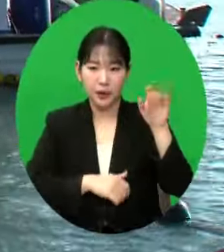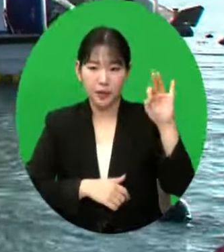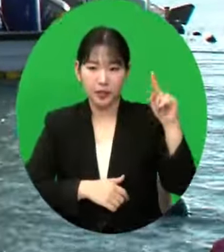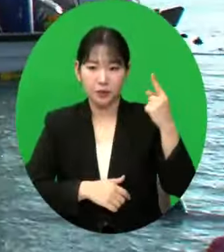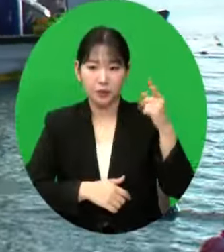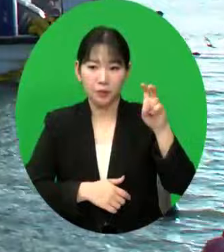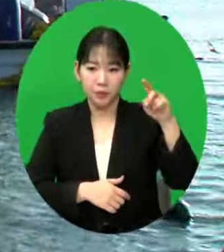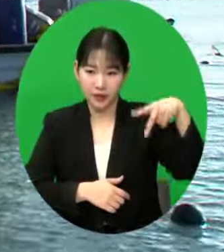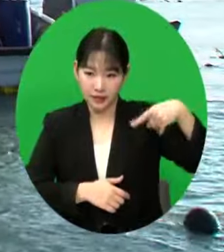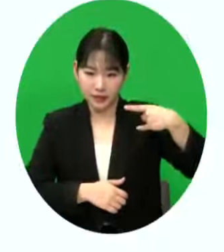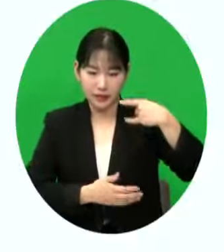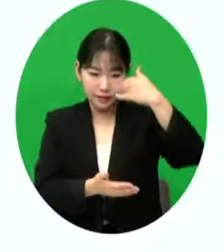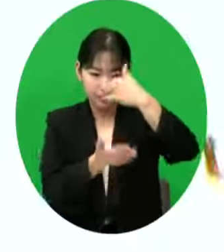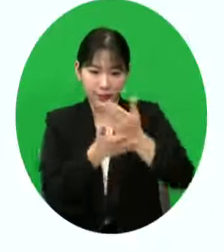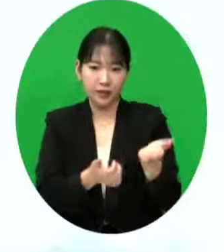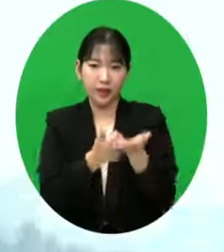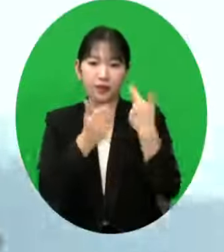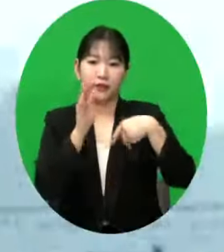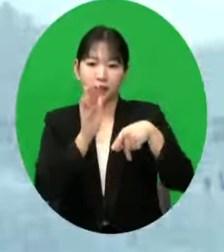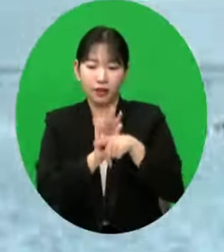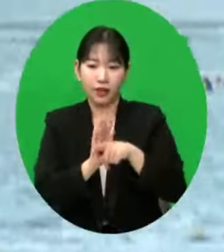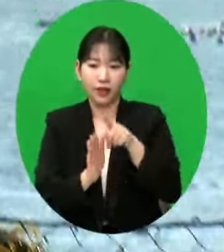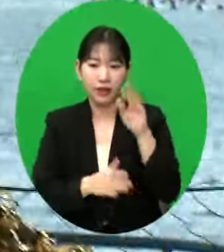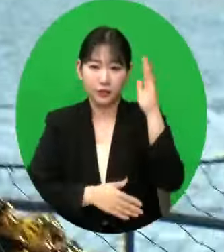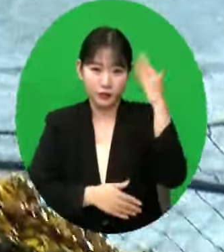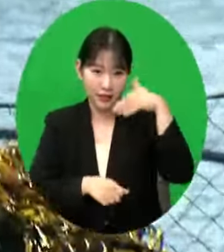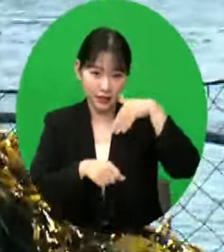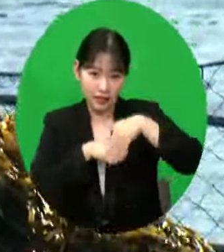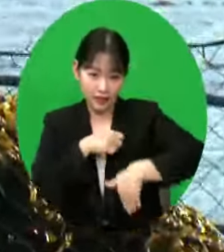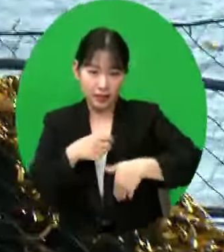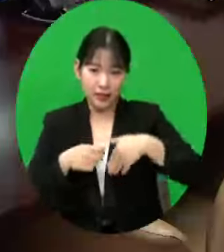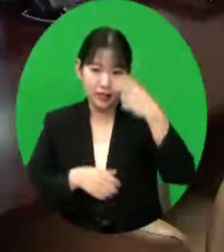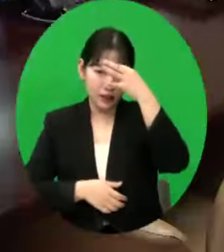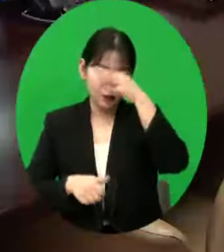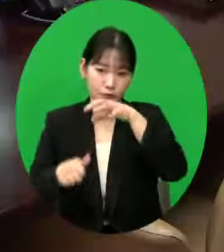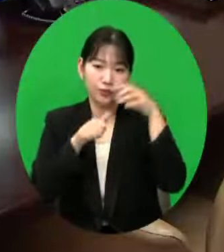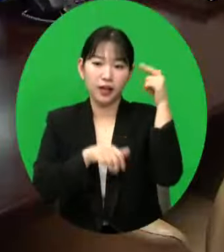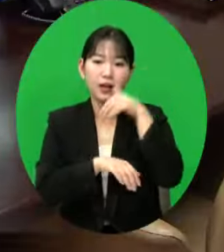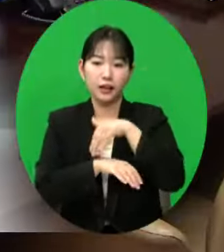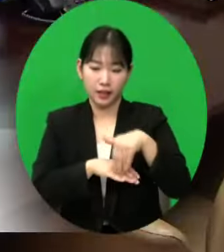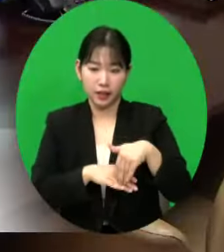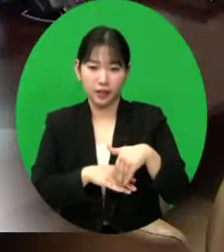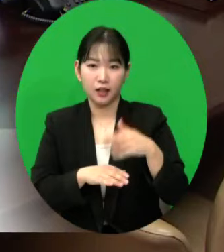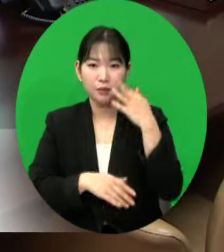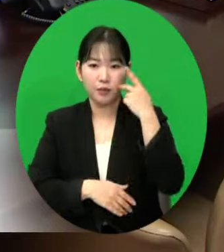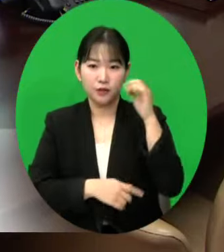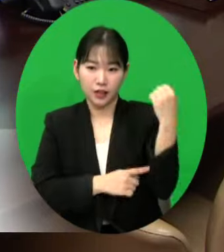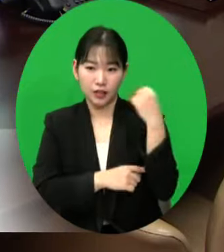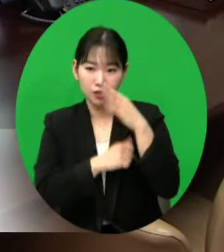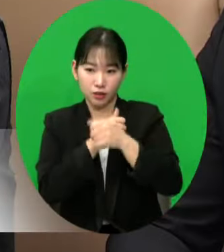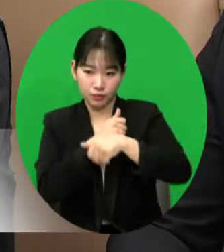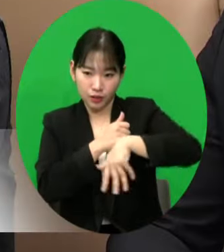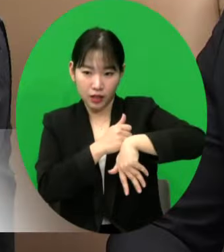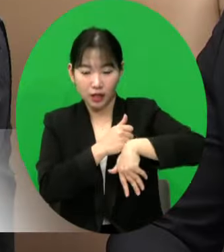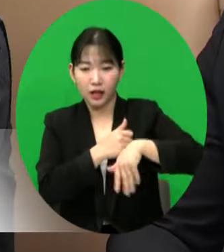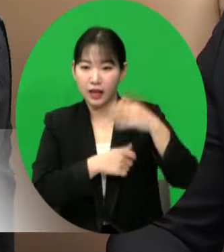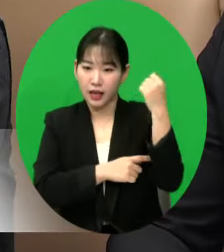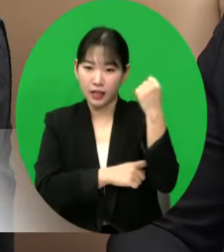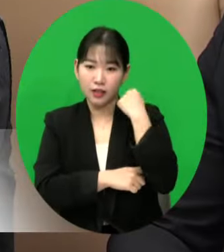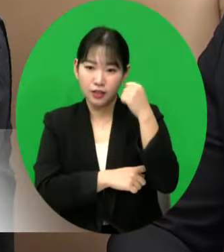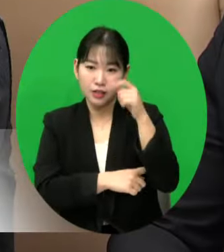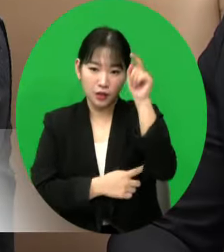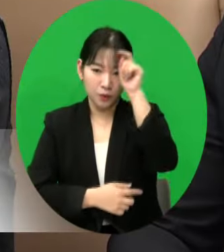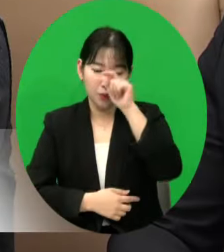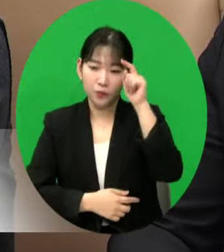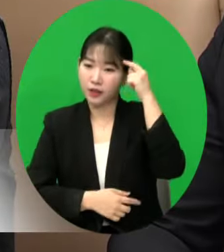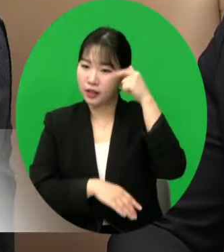대량 생산을 위해 최첨단 공법에 양식 기술이 투입될 예정. 미국 에너지부 산하기관인 에너지고등계획원